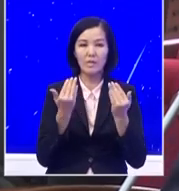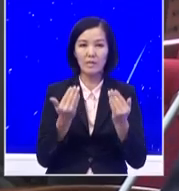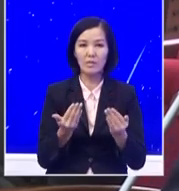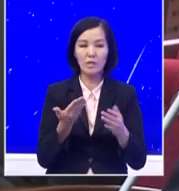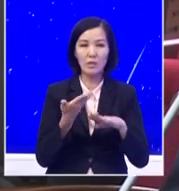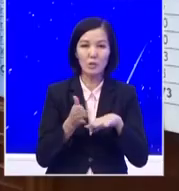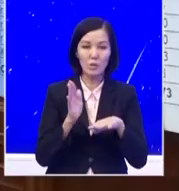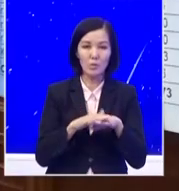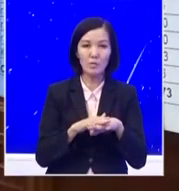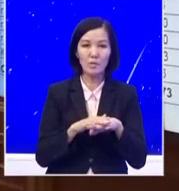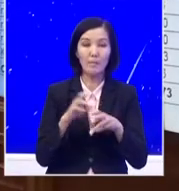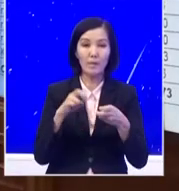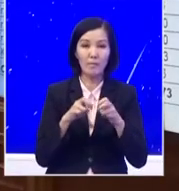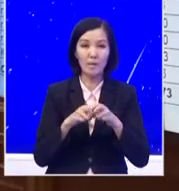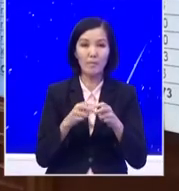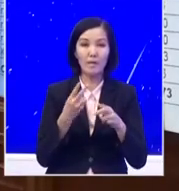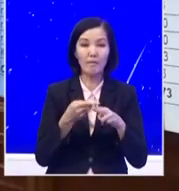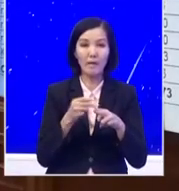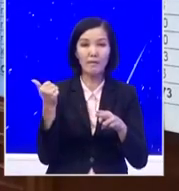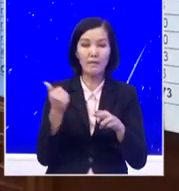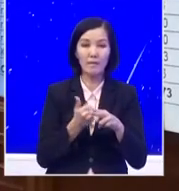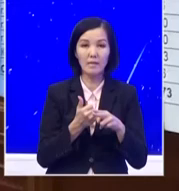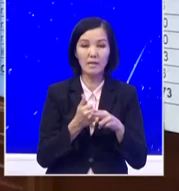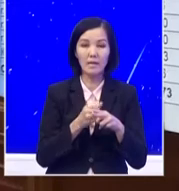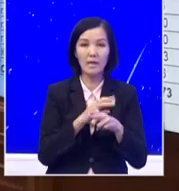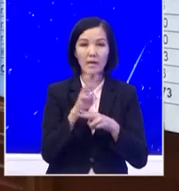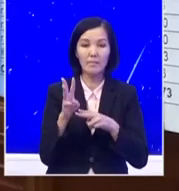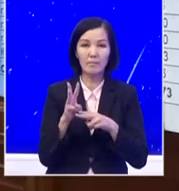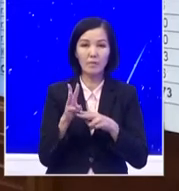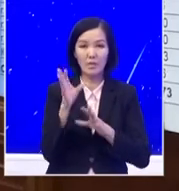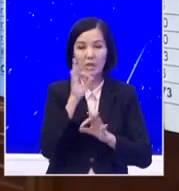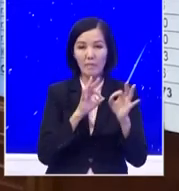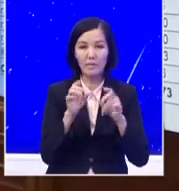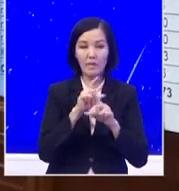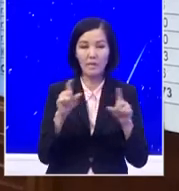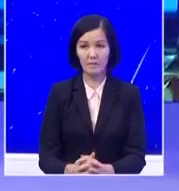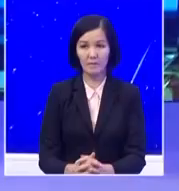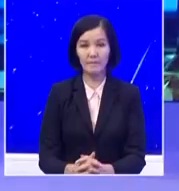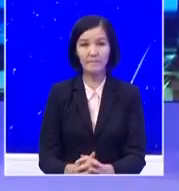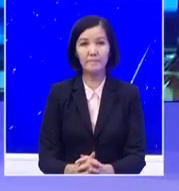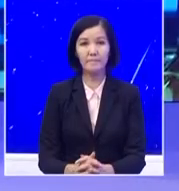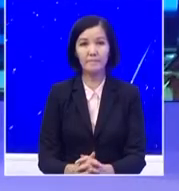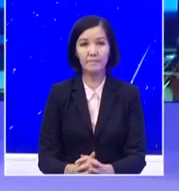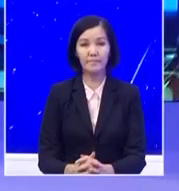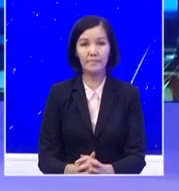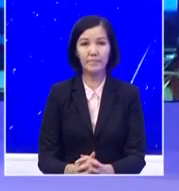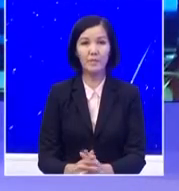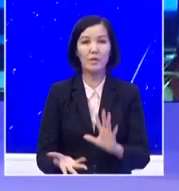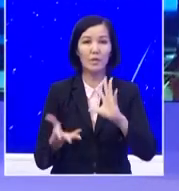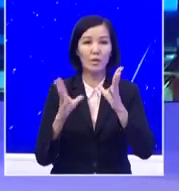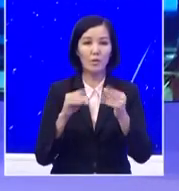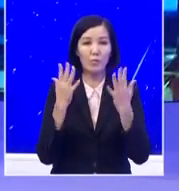сложно идет, но на этой неделе, я думаю, мы уже подпишем. И вот система аптек будет работать через СК фармацию. Несмотря на